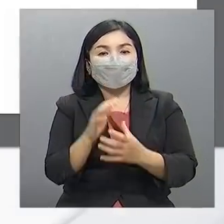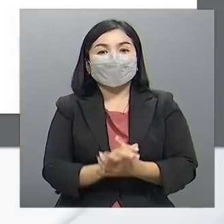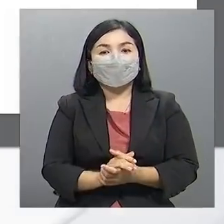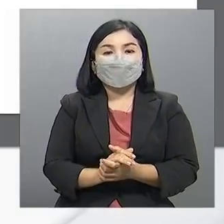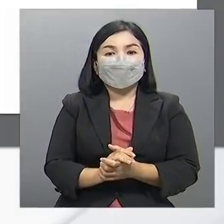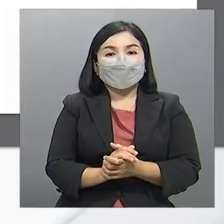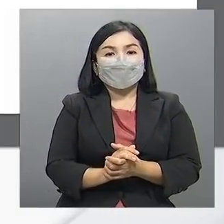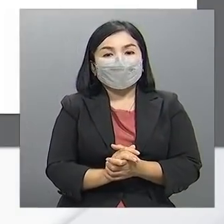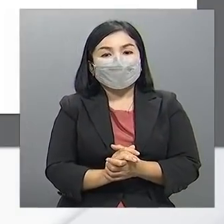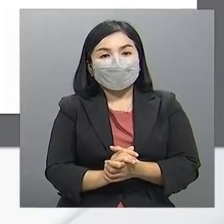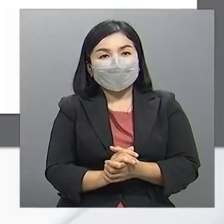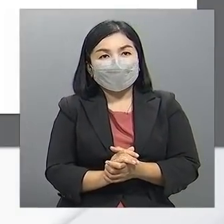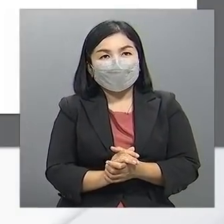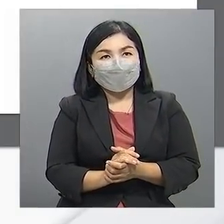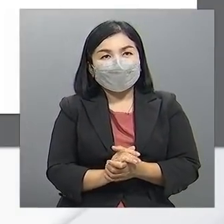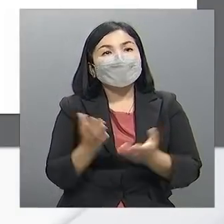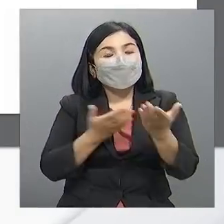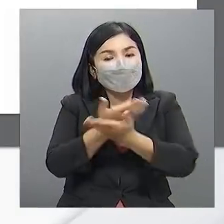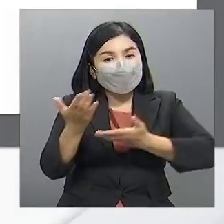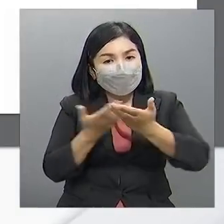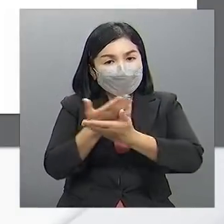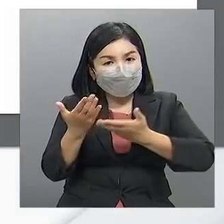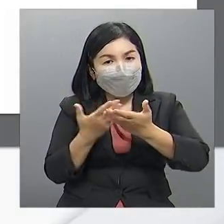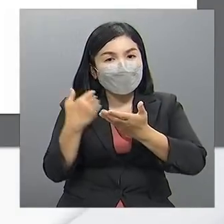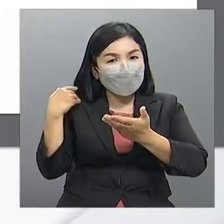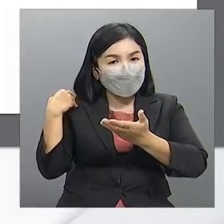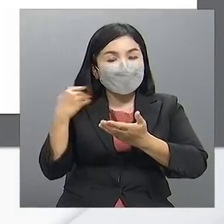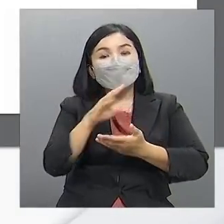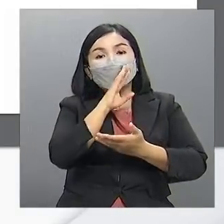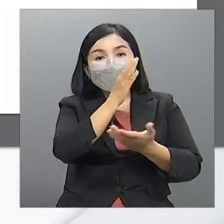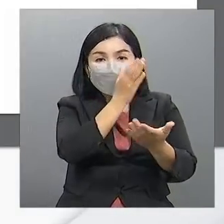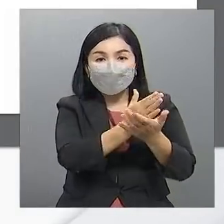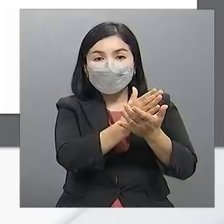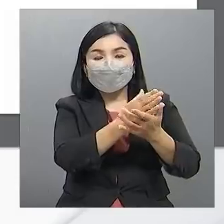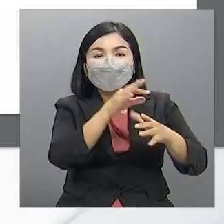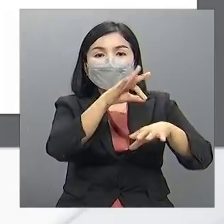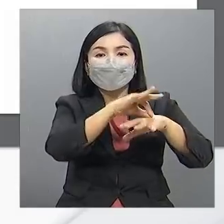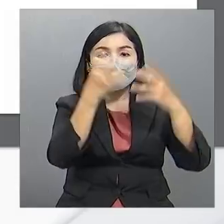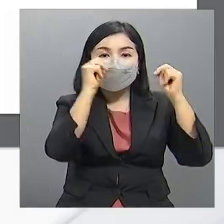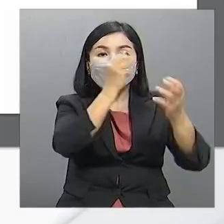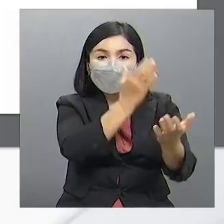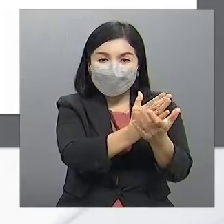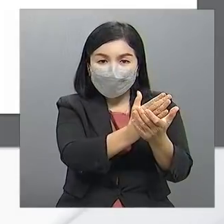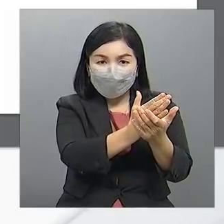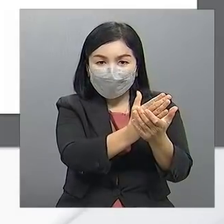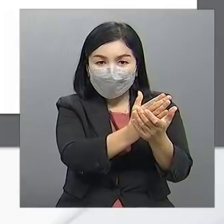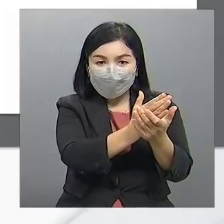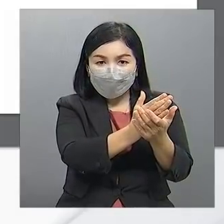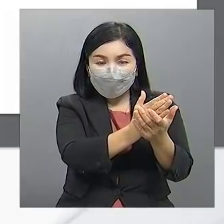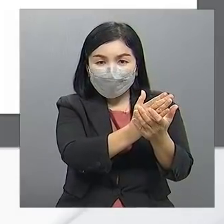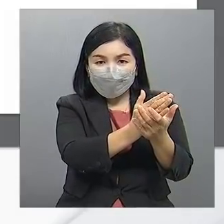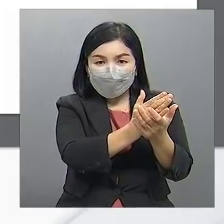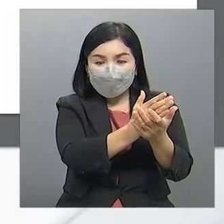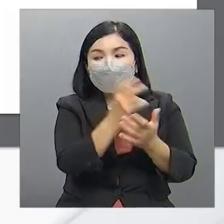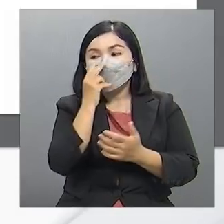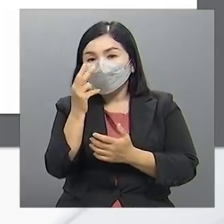ไม่ใช่จะต้องหยุดก่อนถ้าจะต้องหยุดมันก็เกิด vacuum of power มันไม่ได้ไ